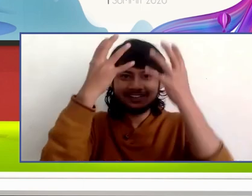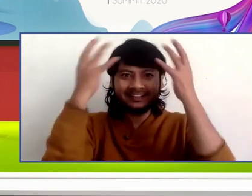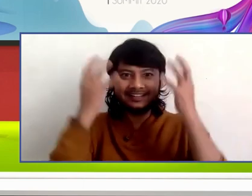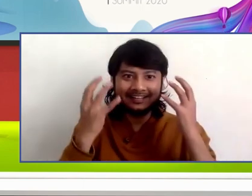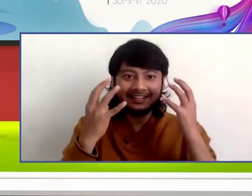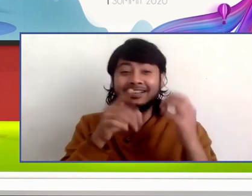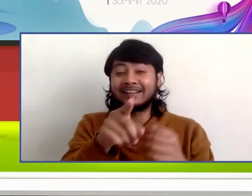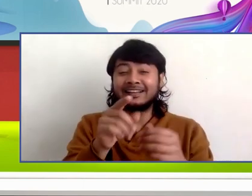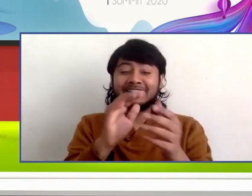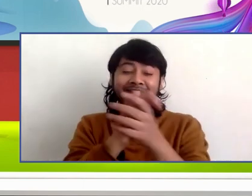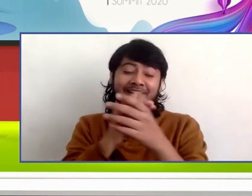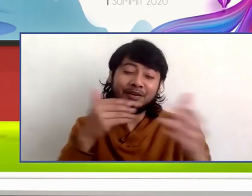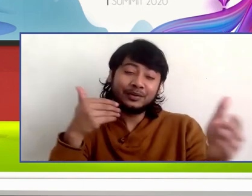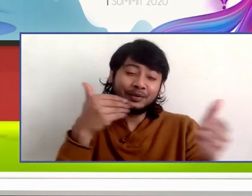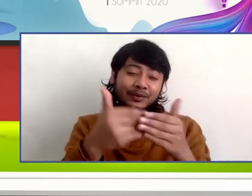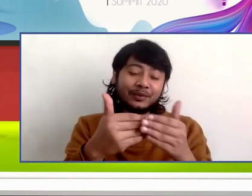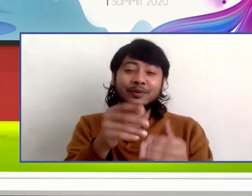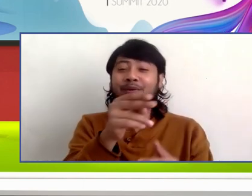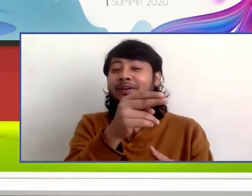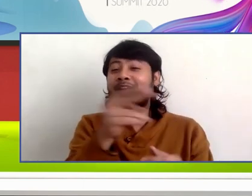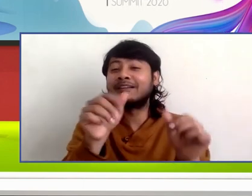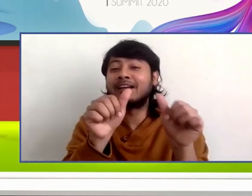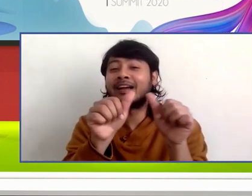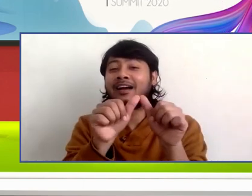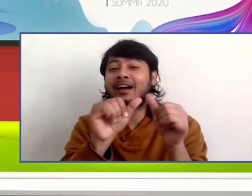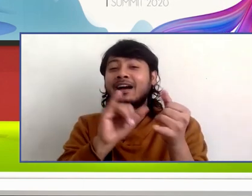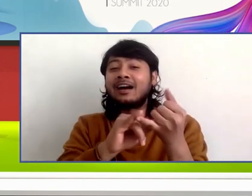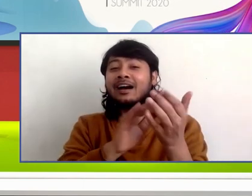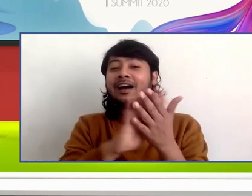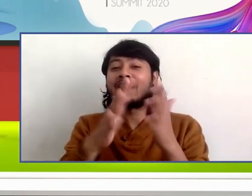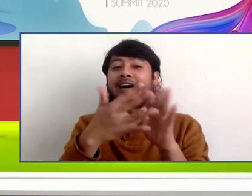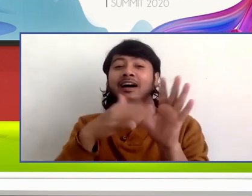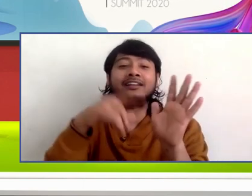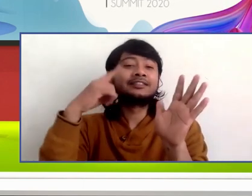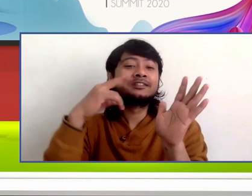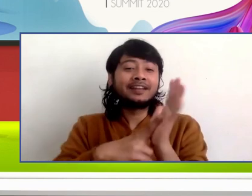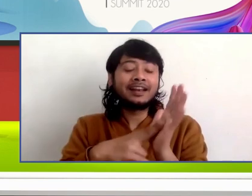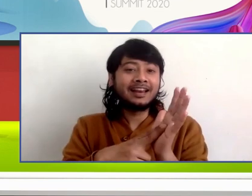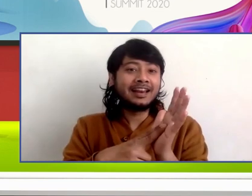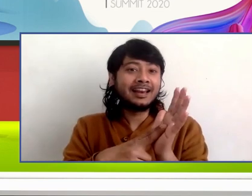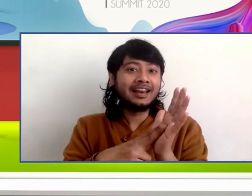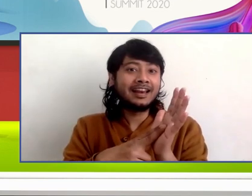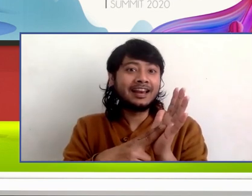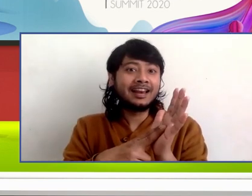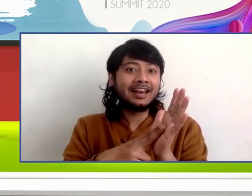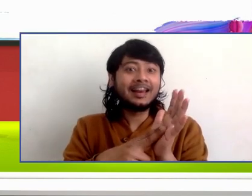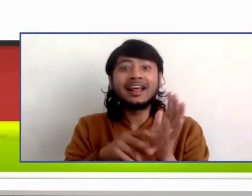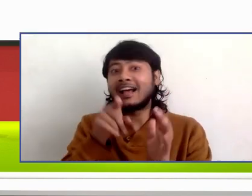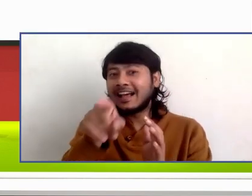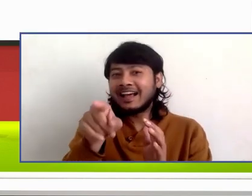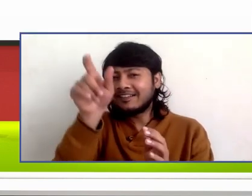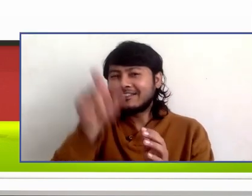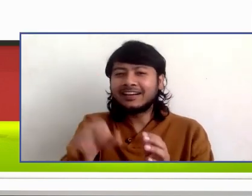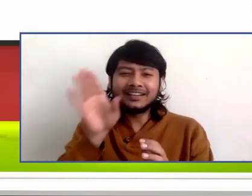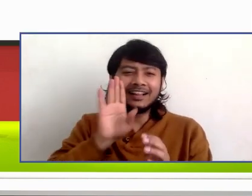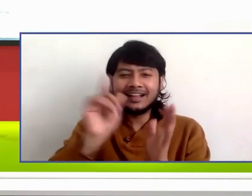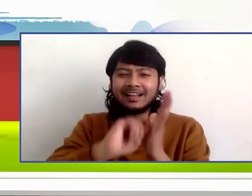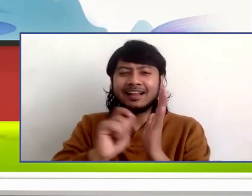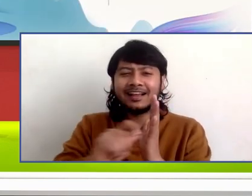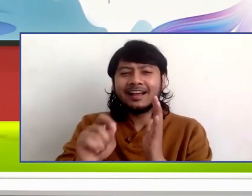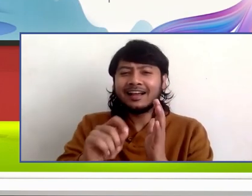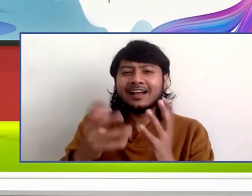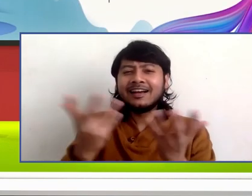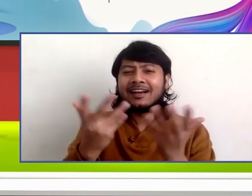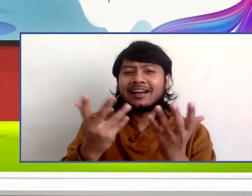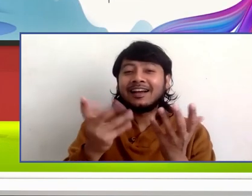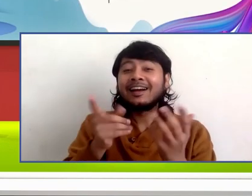Karthik. And you know who Ashwin has written this song for? For his best friend, Bharat. And